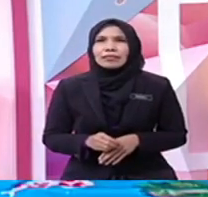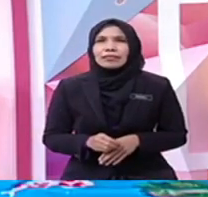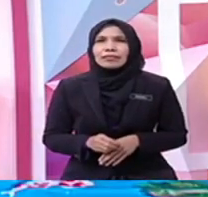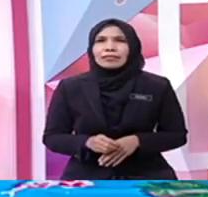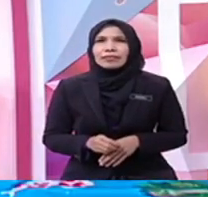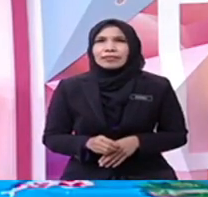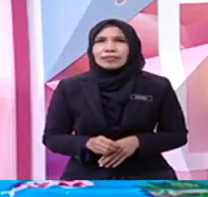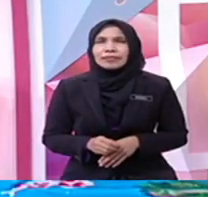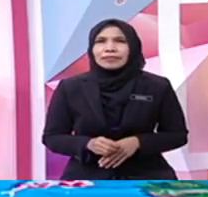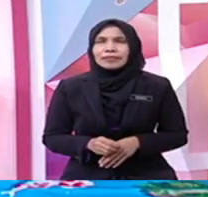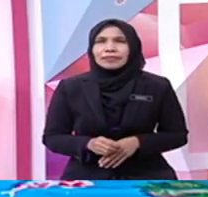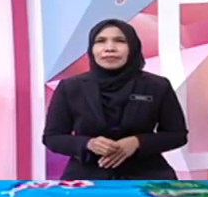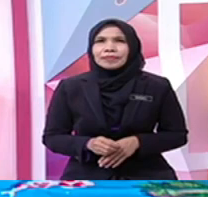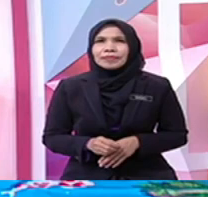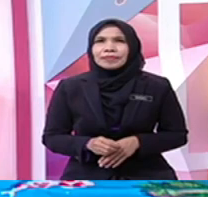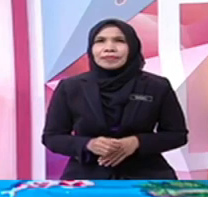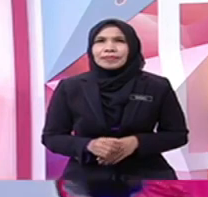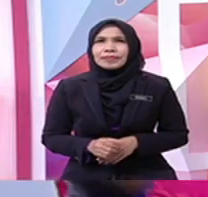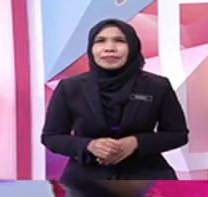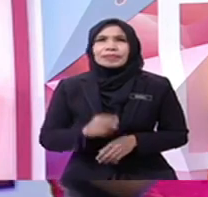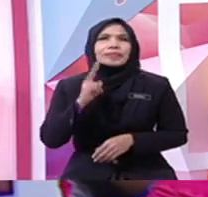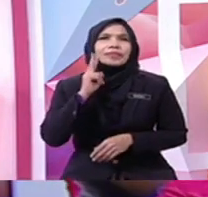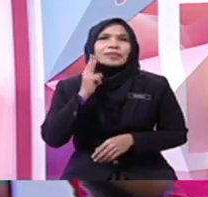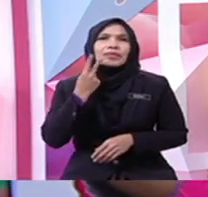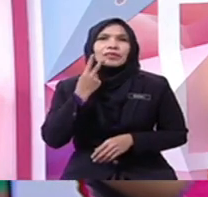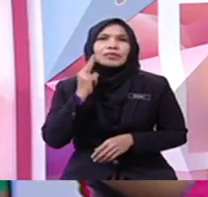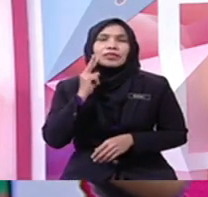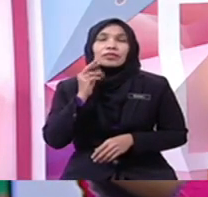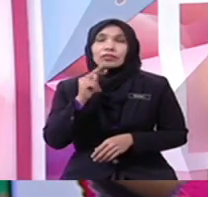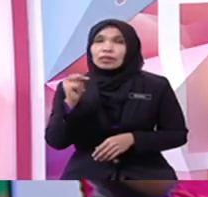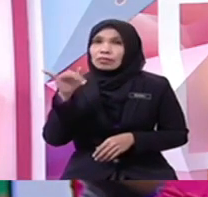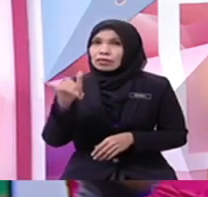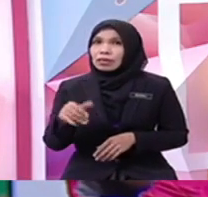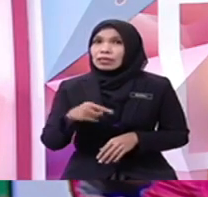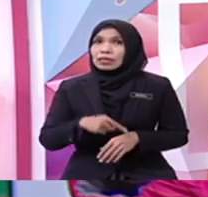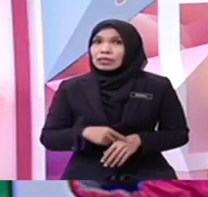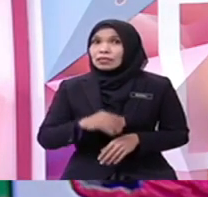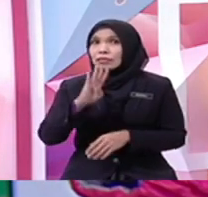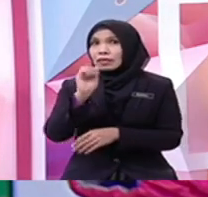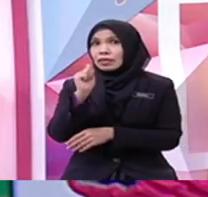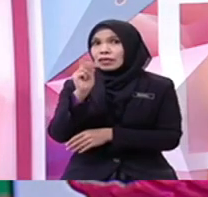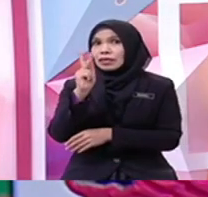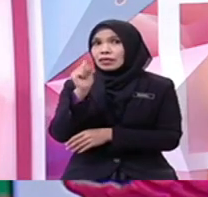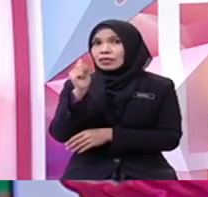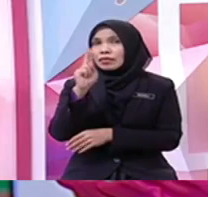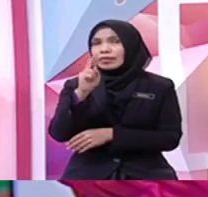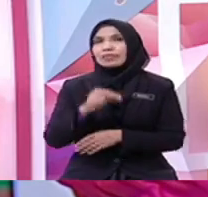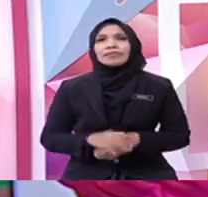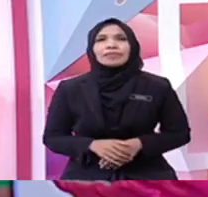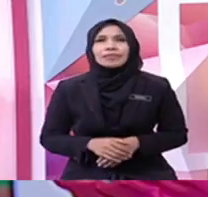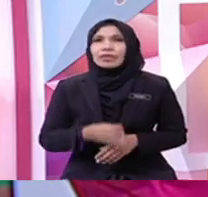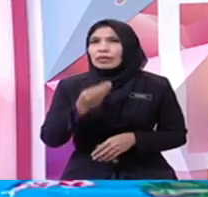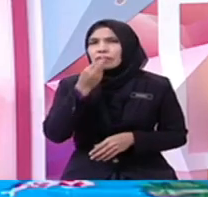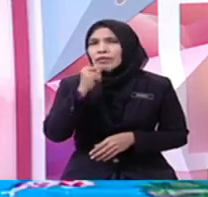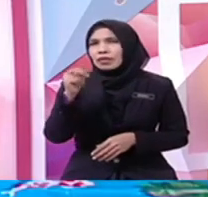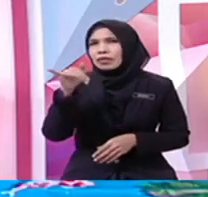hak Hai m.sai uh sayuran yang dibakar game jadi dia adalah makanan yang bekas